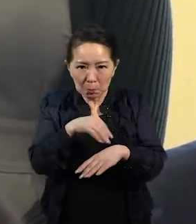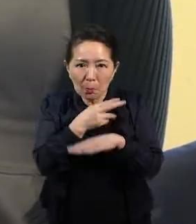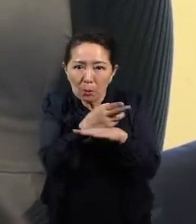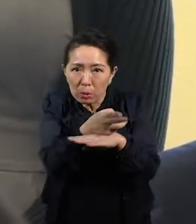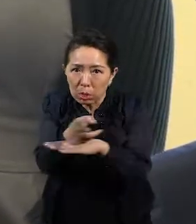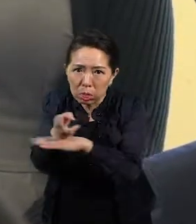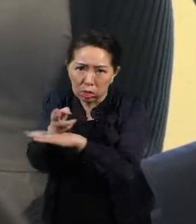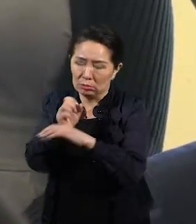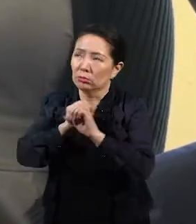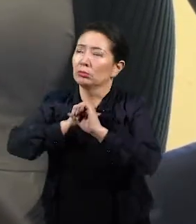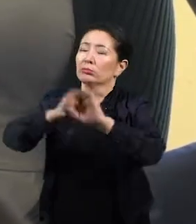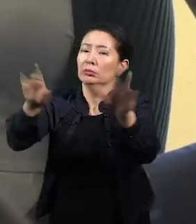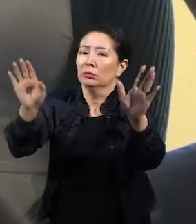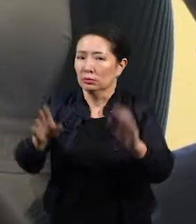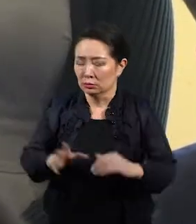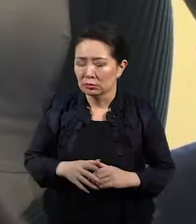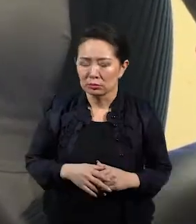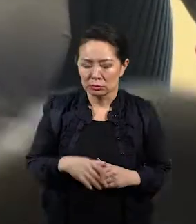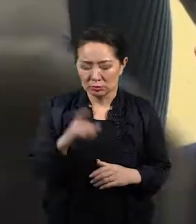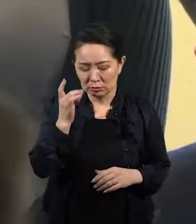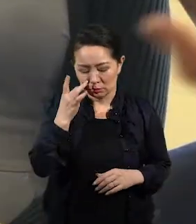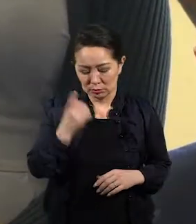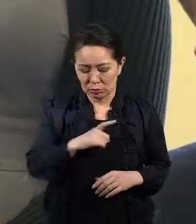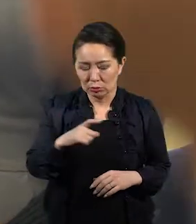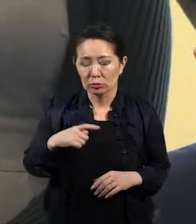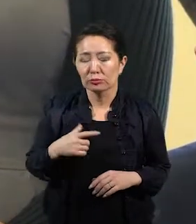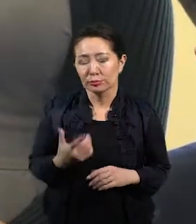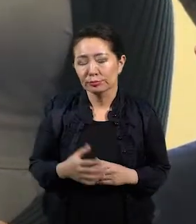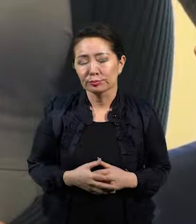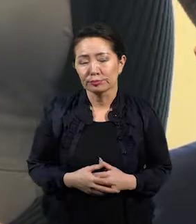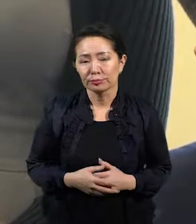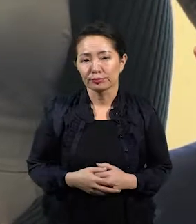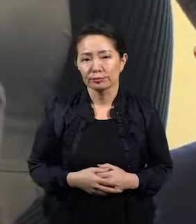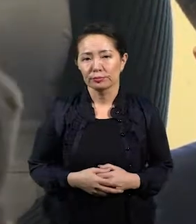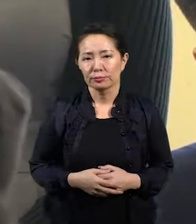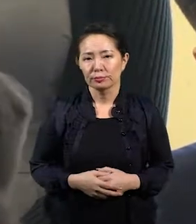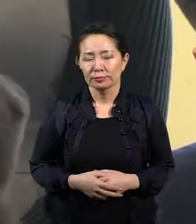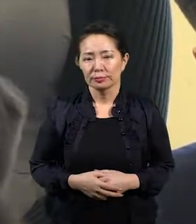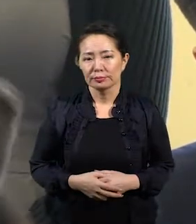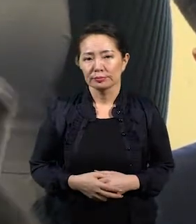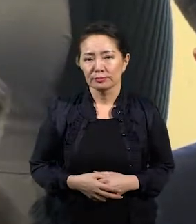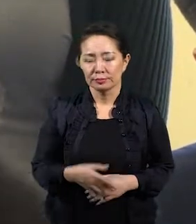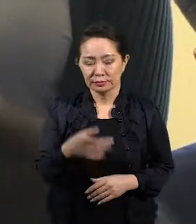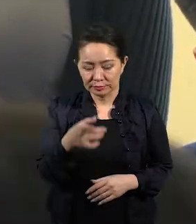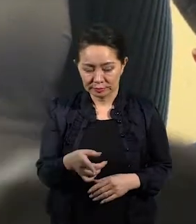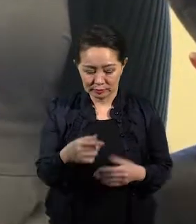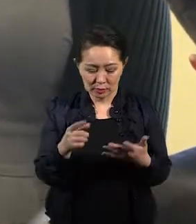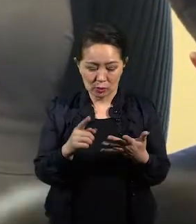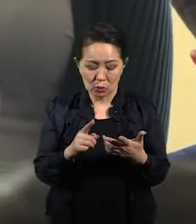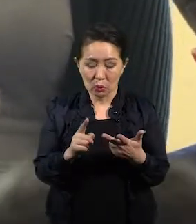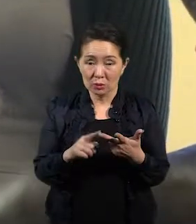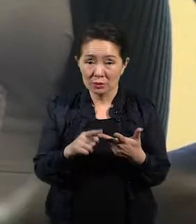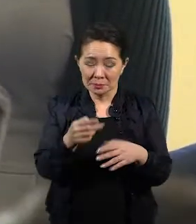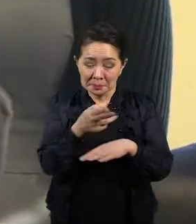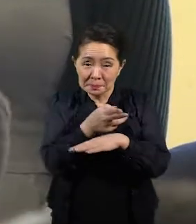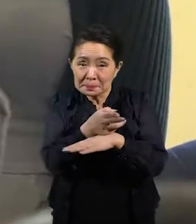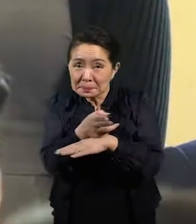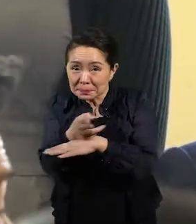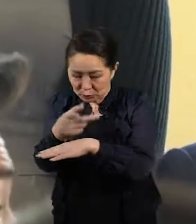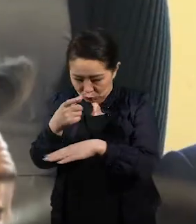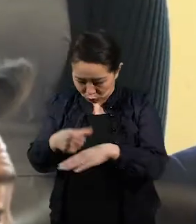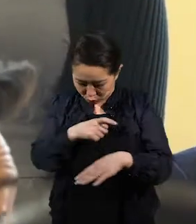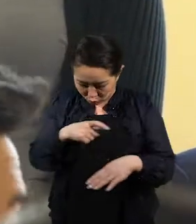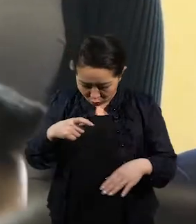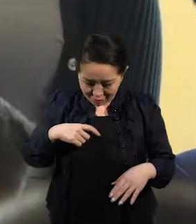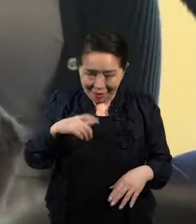одоо энэ хоёр хүмүүсийн бичлэгийг интернетэд олон нийтийн сүлжээнд байршуулсан. Тийм болохоор зөвшөөрөж байгаа. Гурав дахь асуулт нь болохоор уг бичлэгийг хийсэн залууд